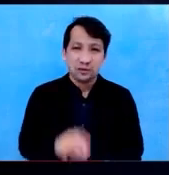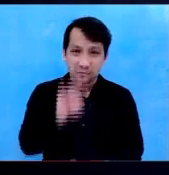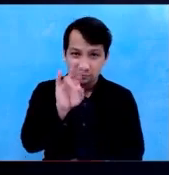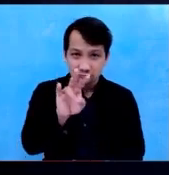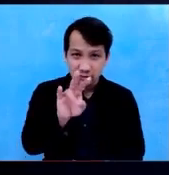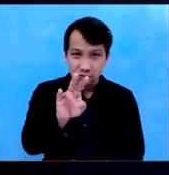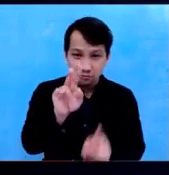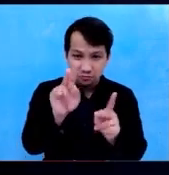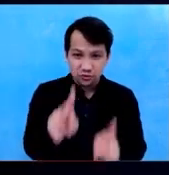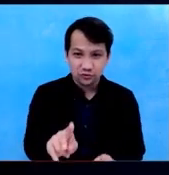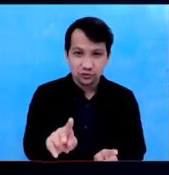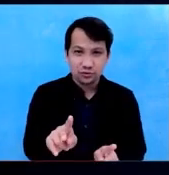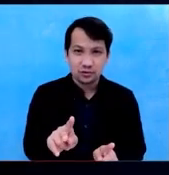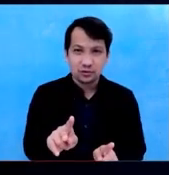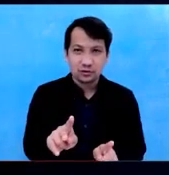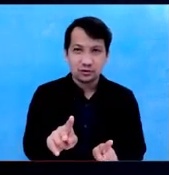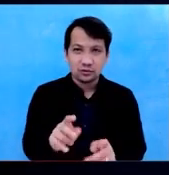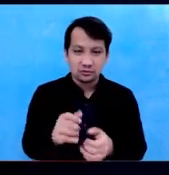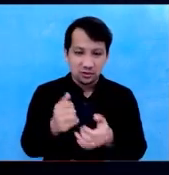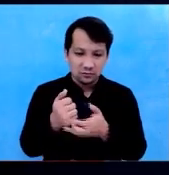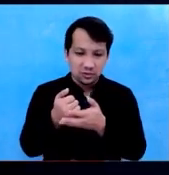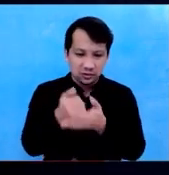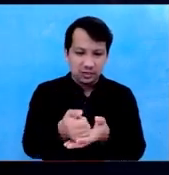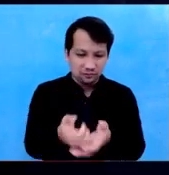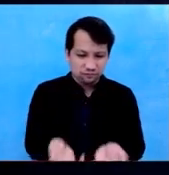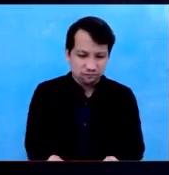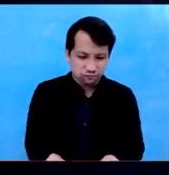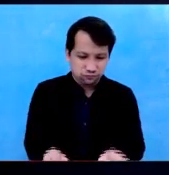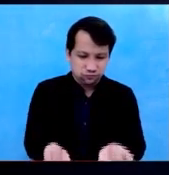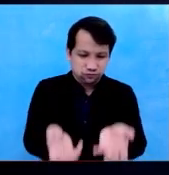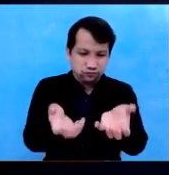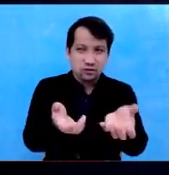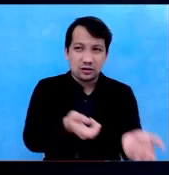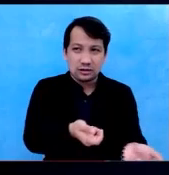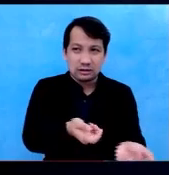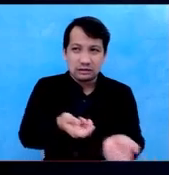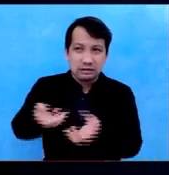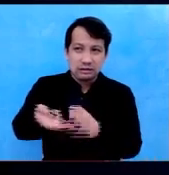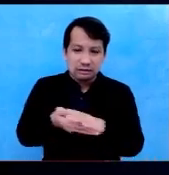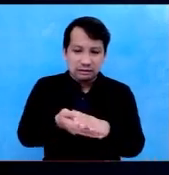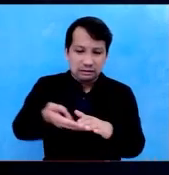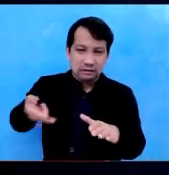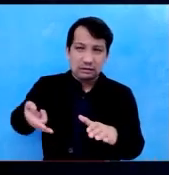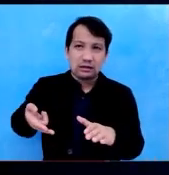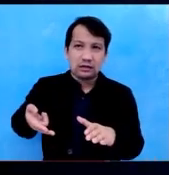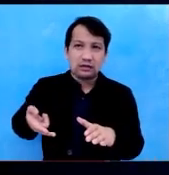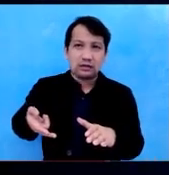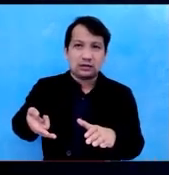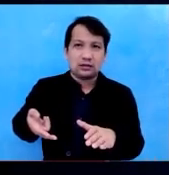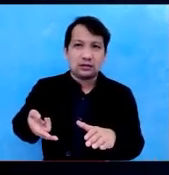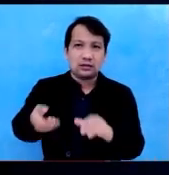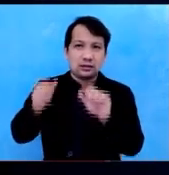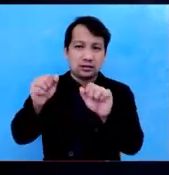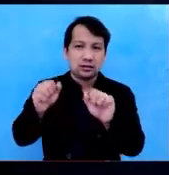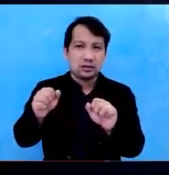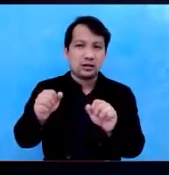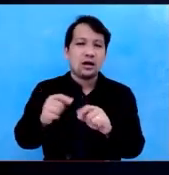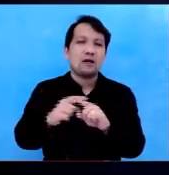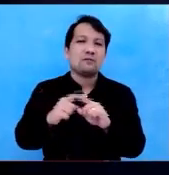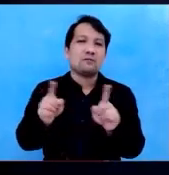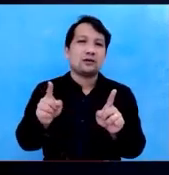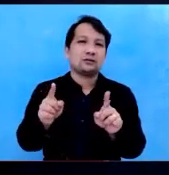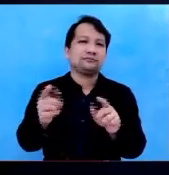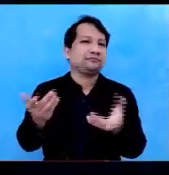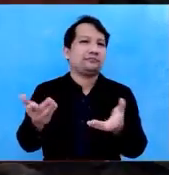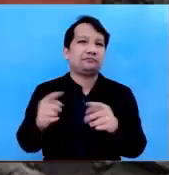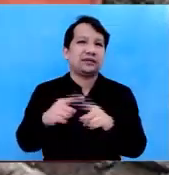kinailangang magtulong-tulong para mahango ang isa sa mga rescuer na naipit at mahigpit ang kapit sa bangka. Yun nga lang, wala na siyang